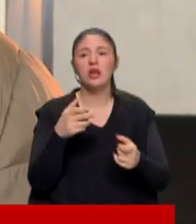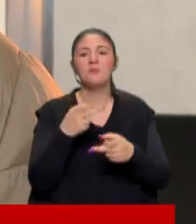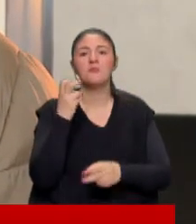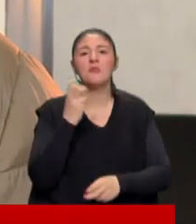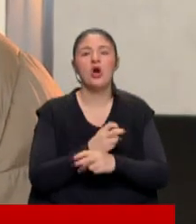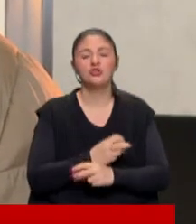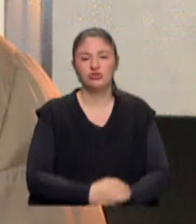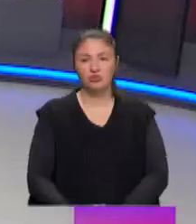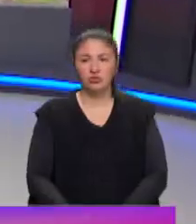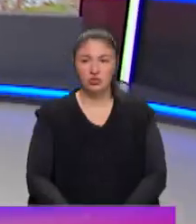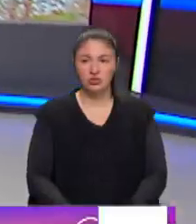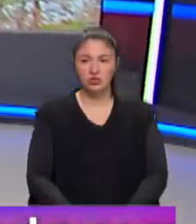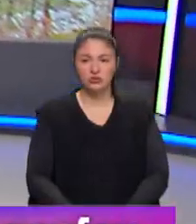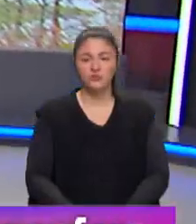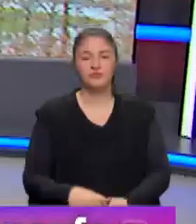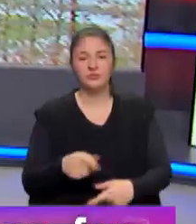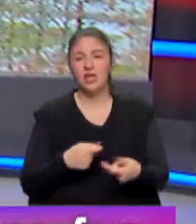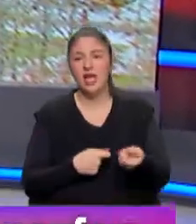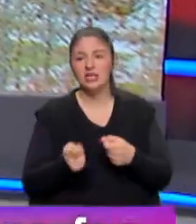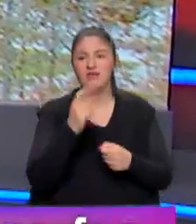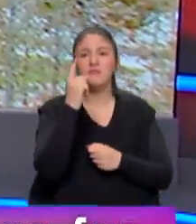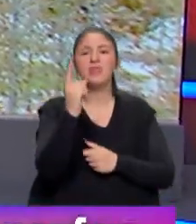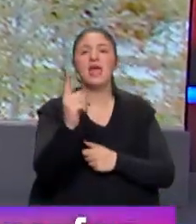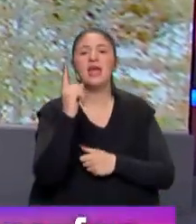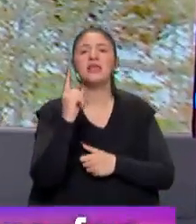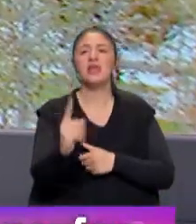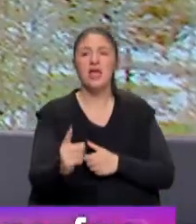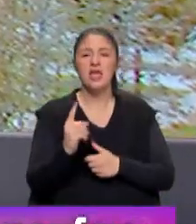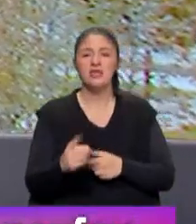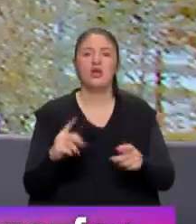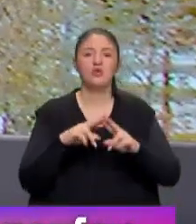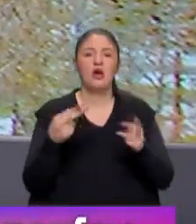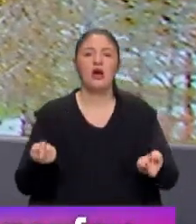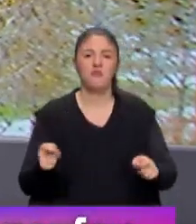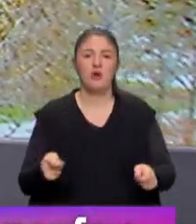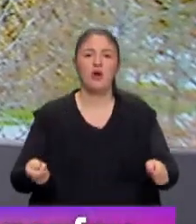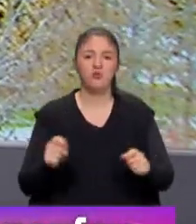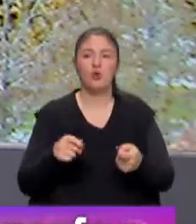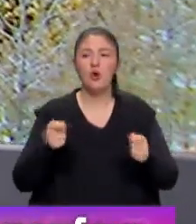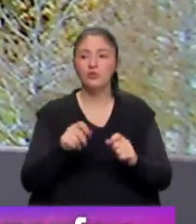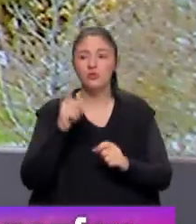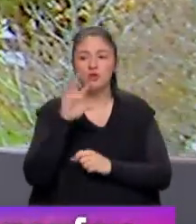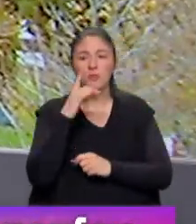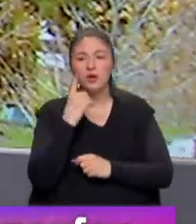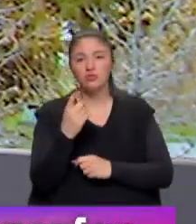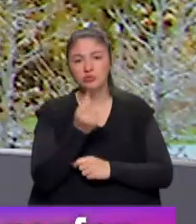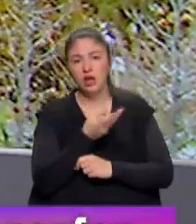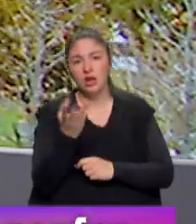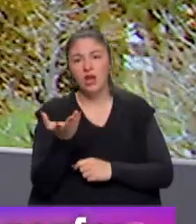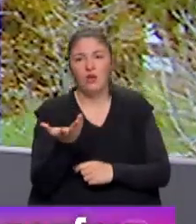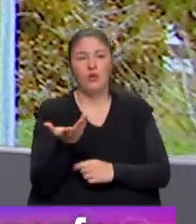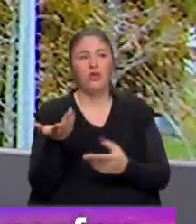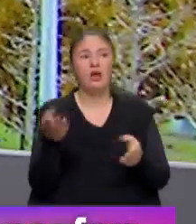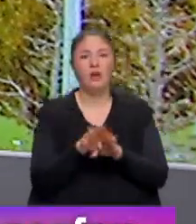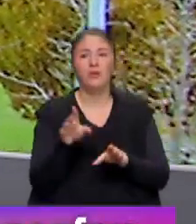boş. Esnaf birer birer dükkanını kapatıyor. Sonra bakıyorsunuz rakamları, verileri. O